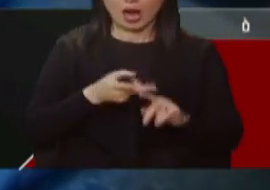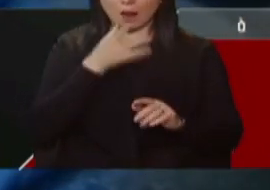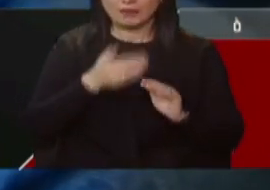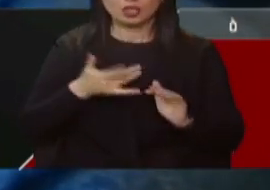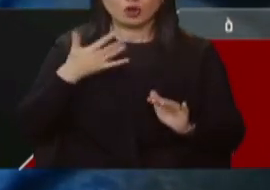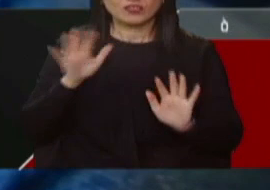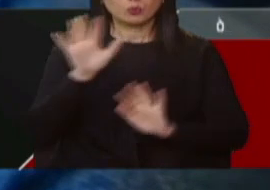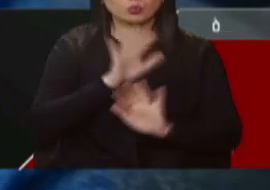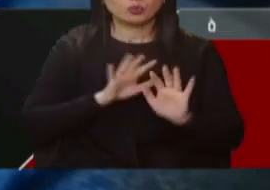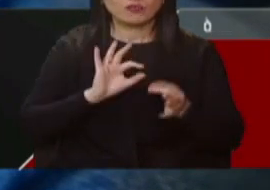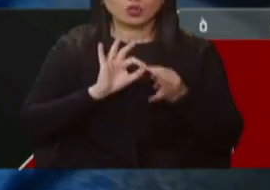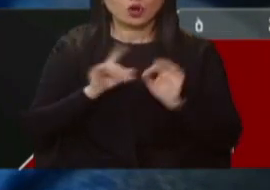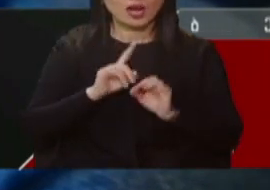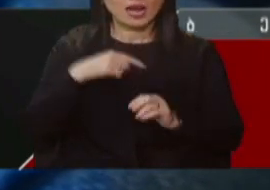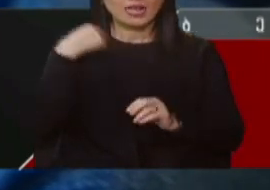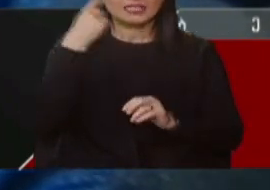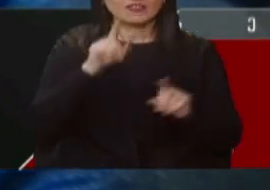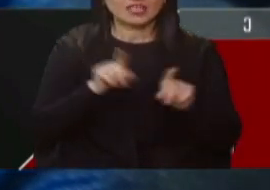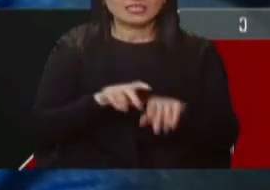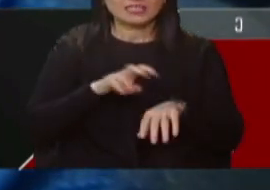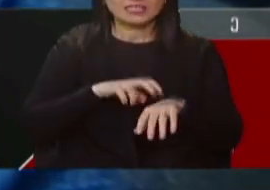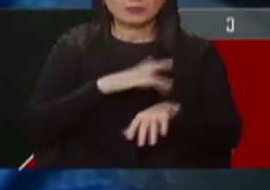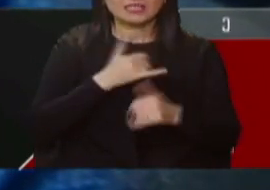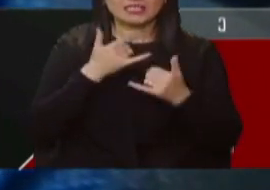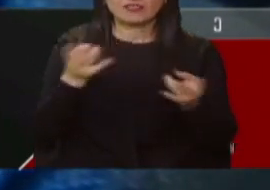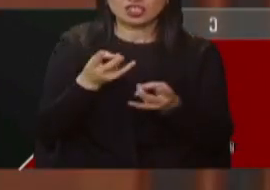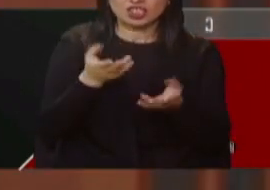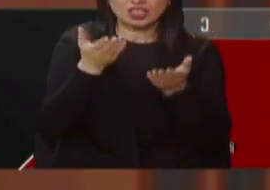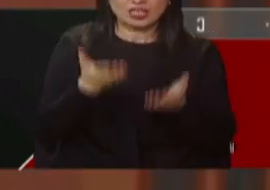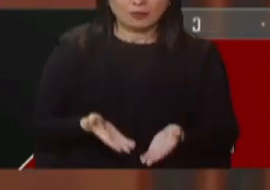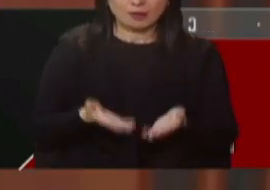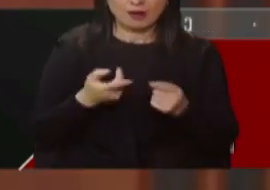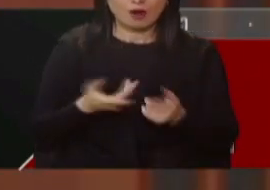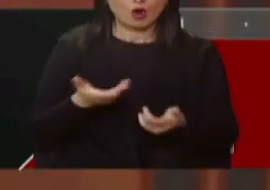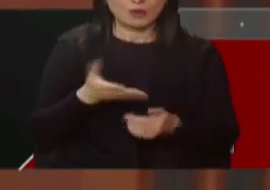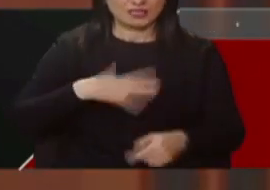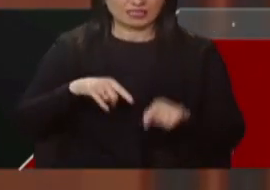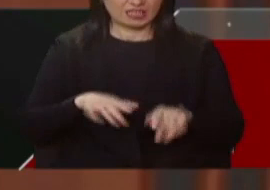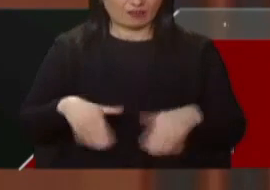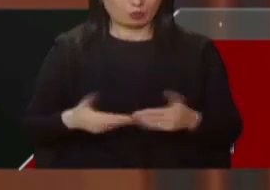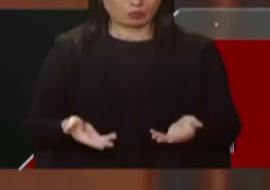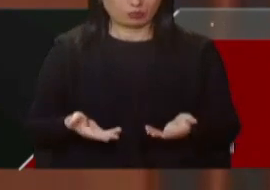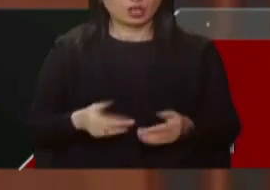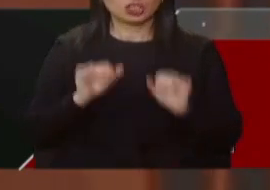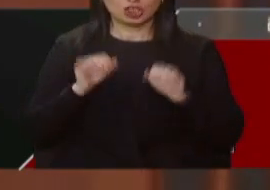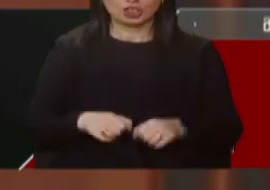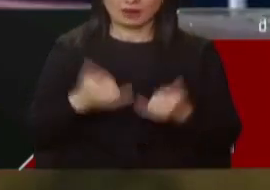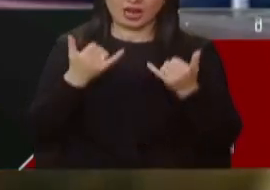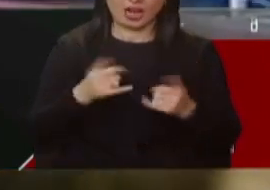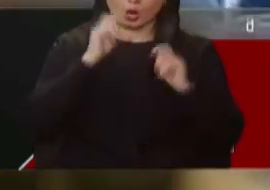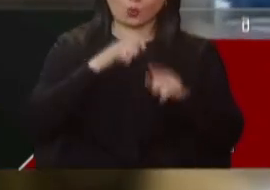დრომდე ბუნდოვანია კონკრეტულად რა სახის ისეთი სამედიცინო სერვისი სჭირდება პატიმარს, რომელიც საქართველოს არ აქვს, მაგრამ შეიძლება